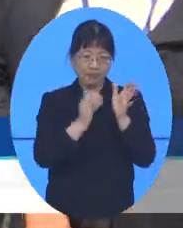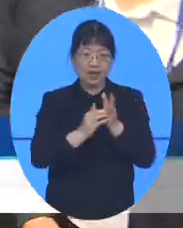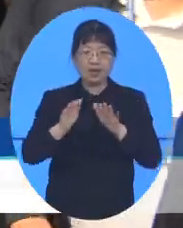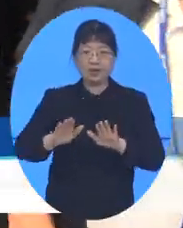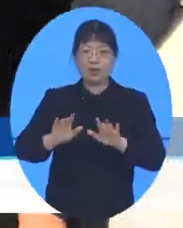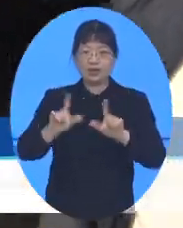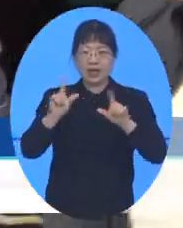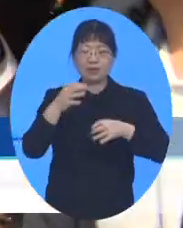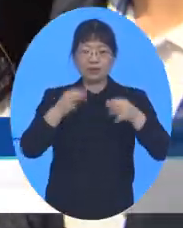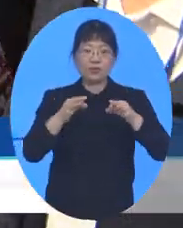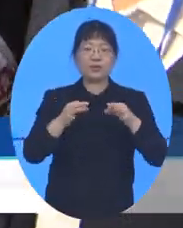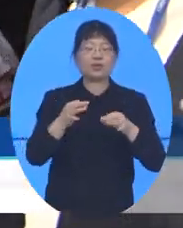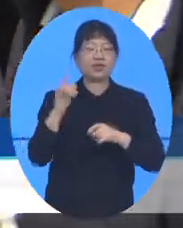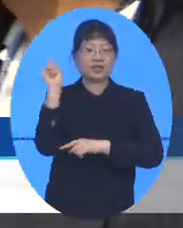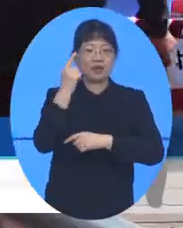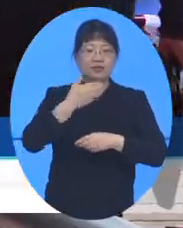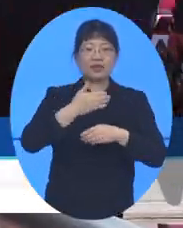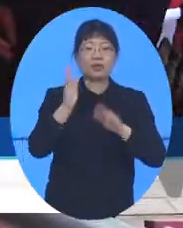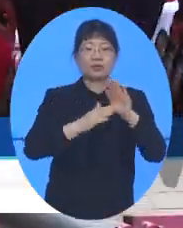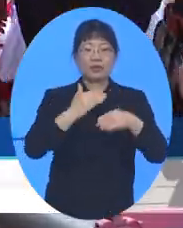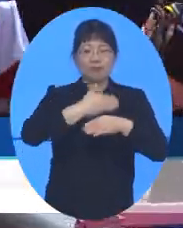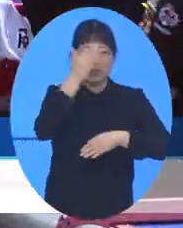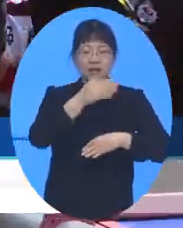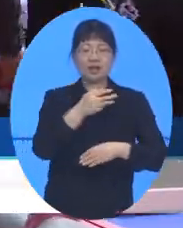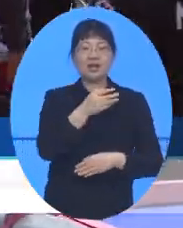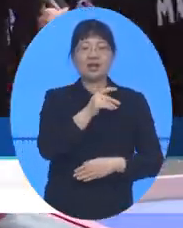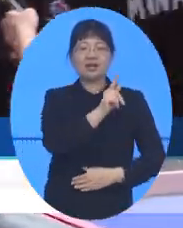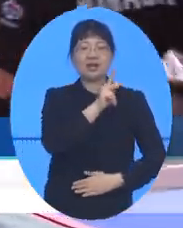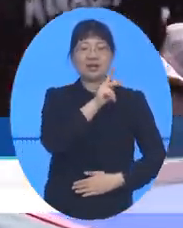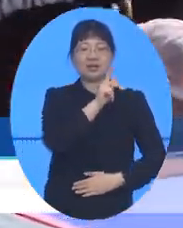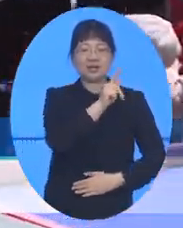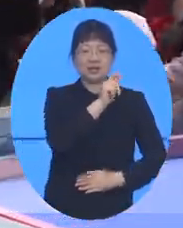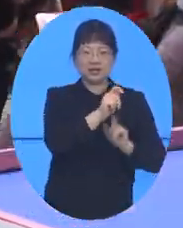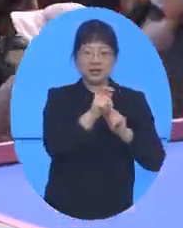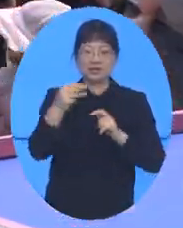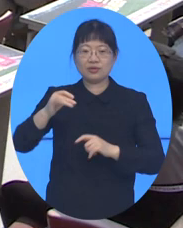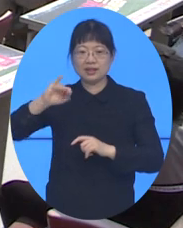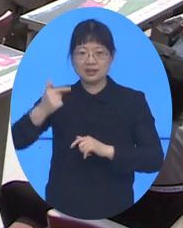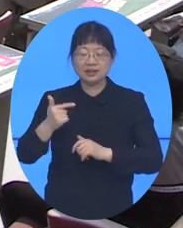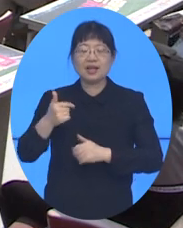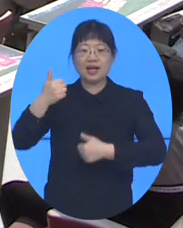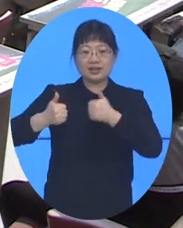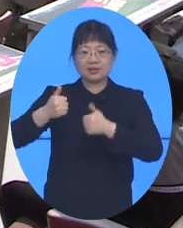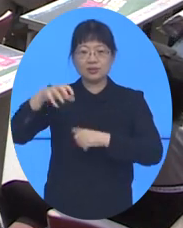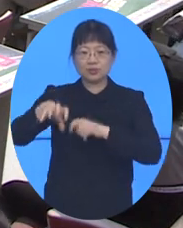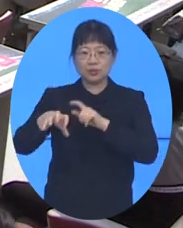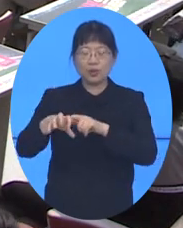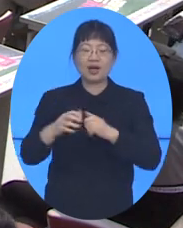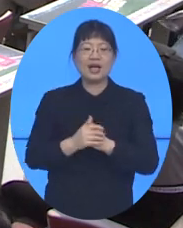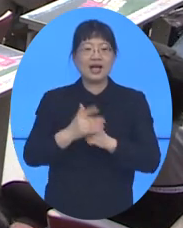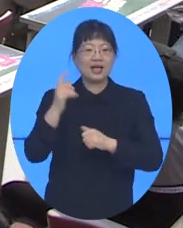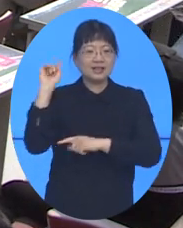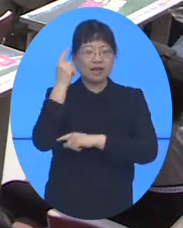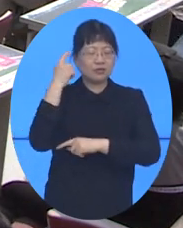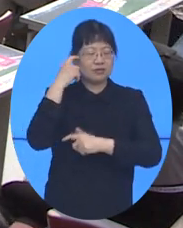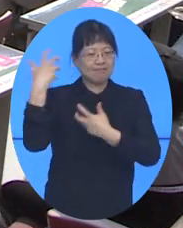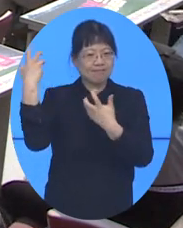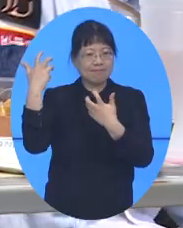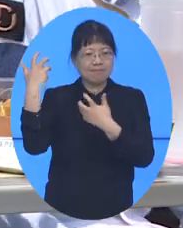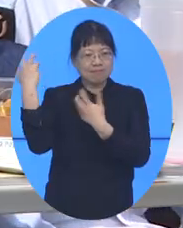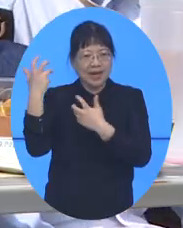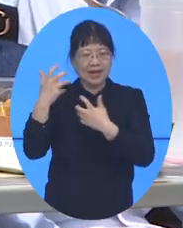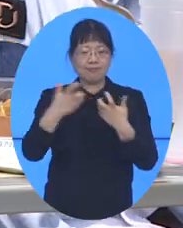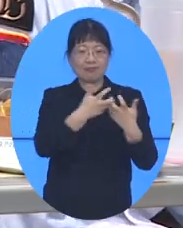올해 프로야구 공식 개막전인 KT 위즈와 LG 트윈스의 경기 현장. 관객석을 꽉 채운 야구팬들 사이로 김동현